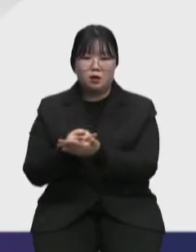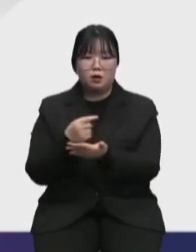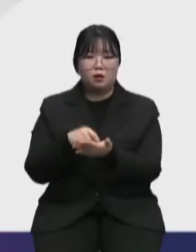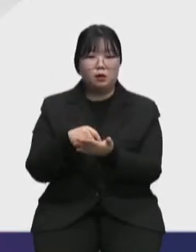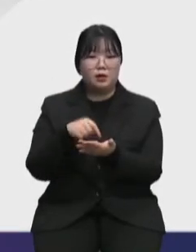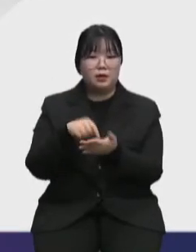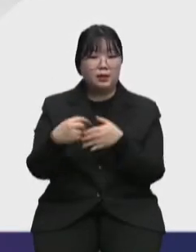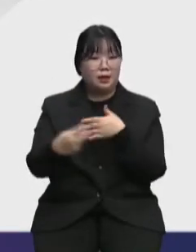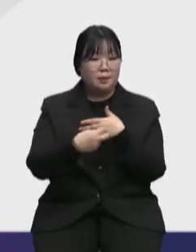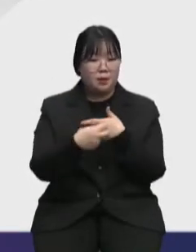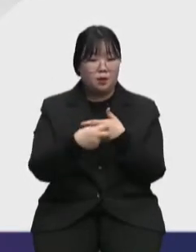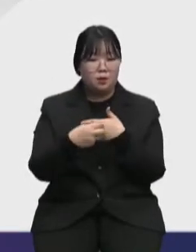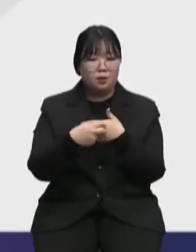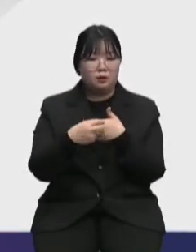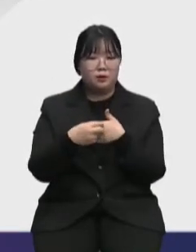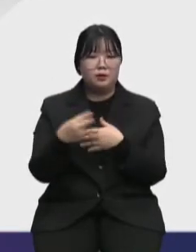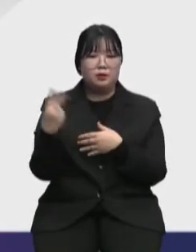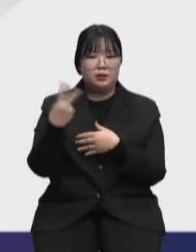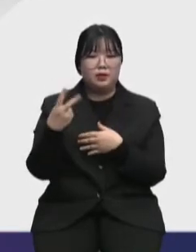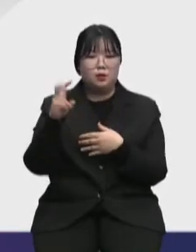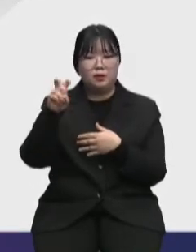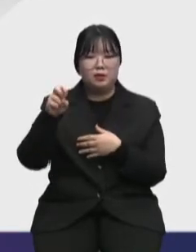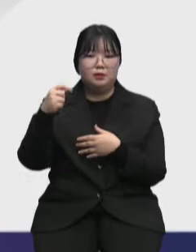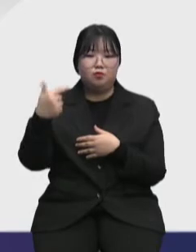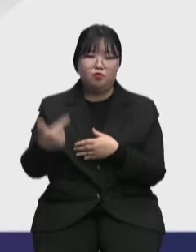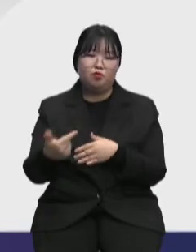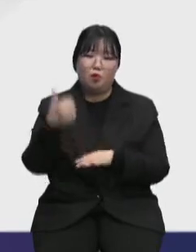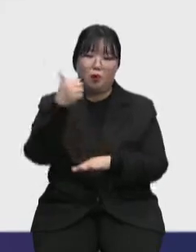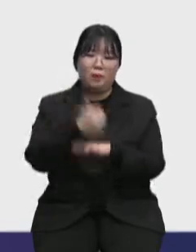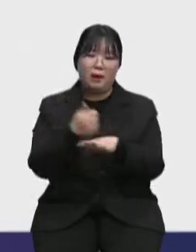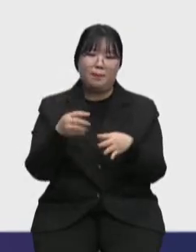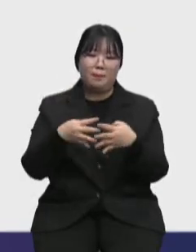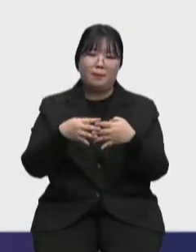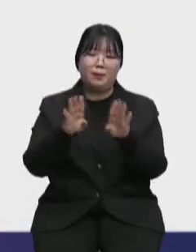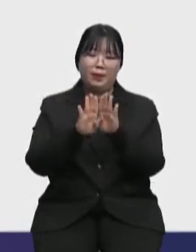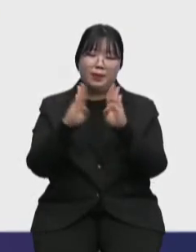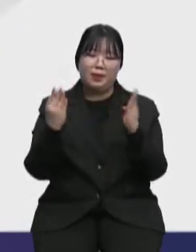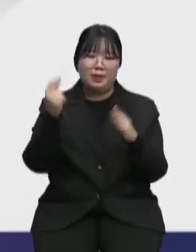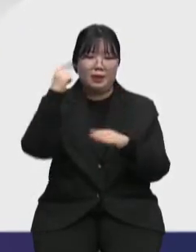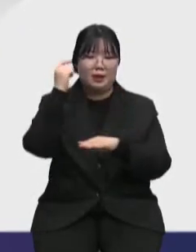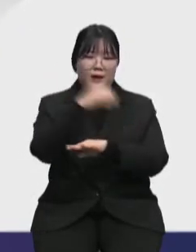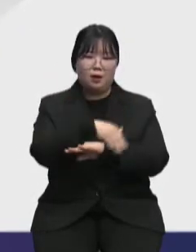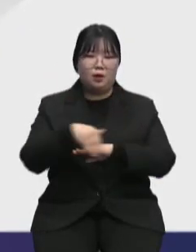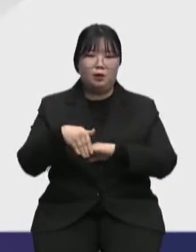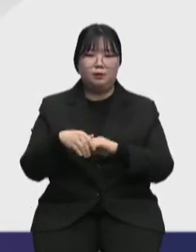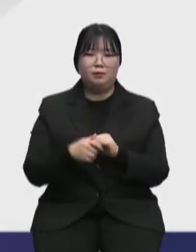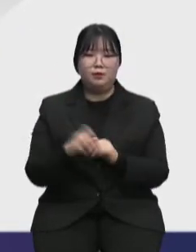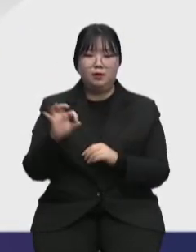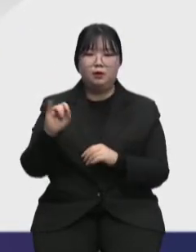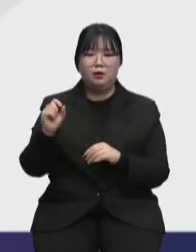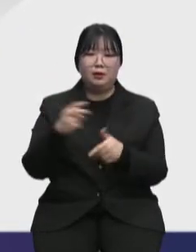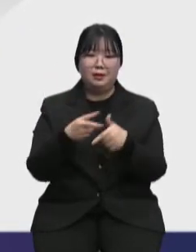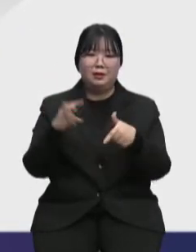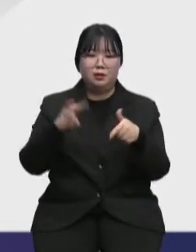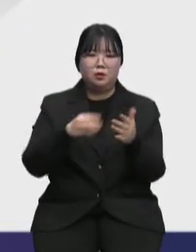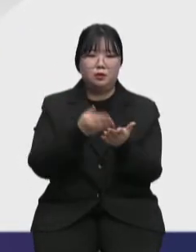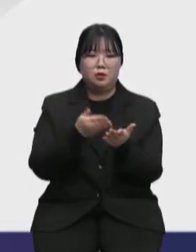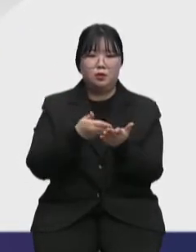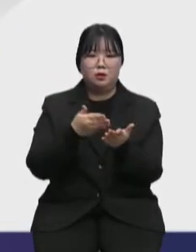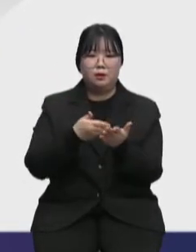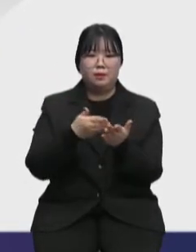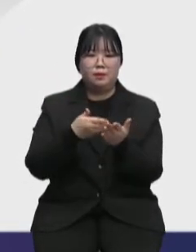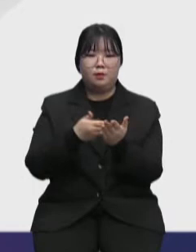세브란스병원은 2026년 말 개원할 예정이라고 전했습니다. 인천일보는 2019년 1월 남동구에 집이